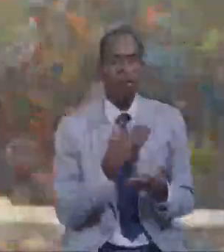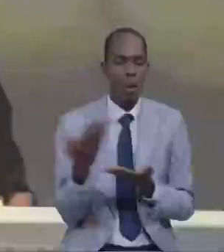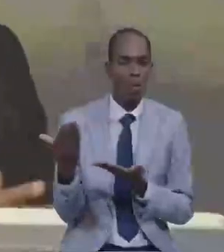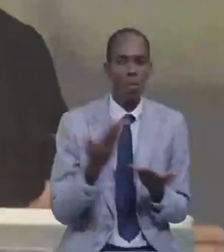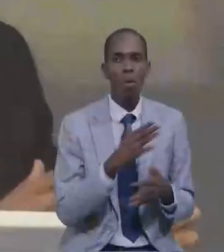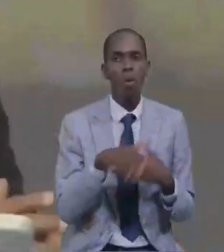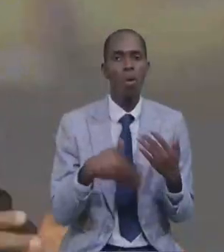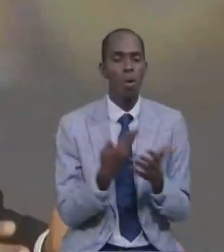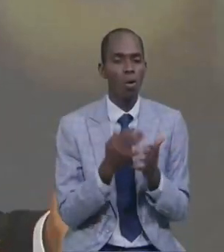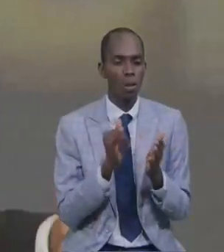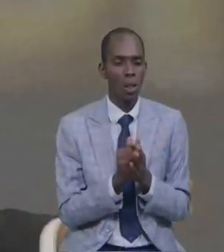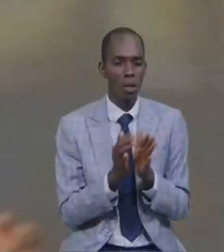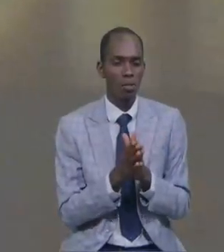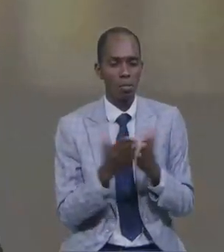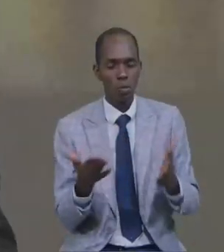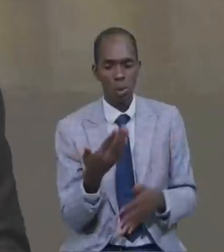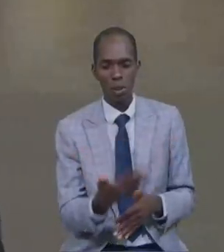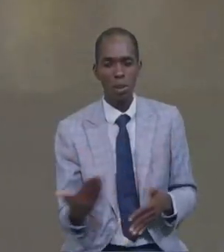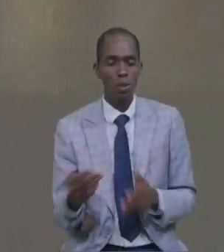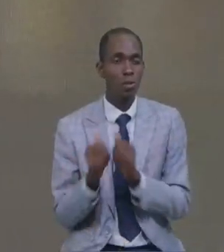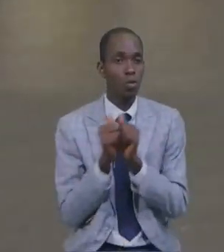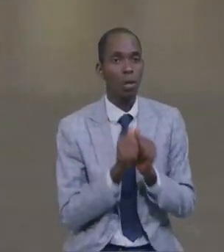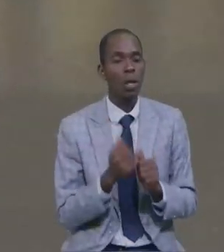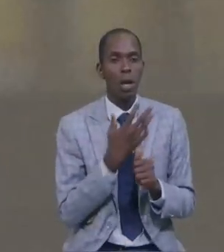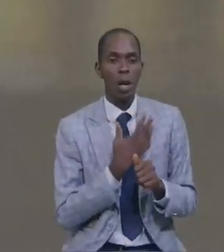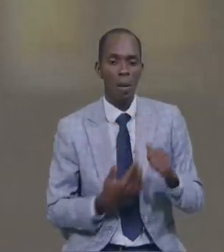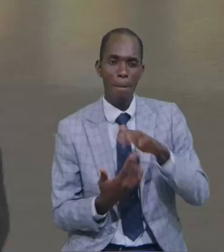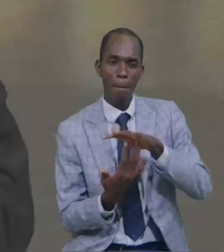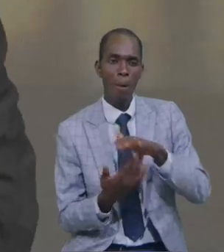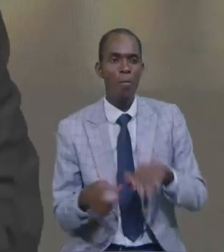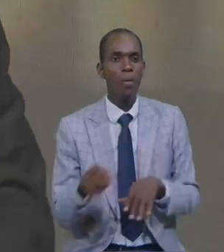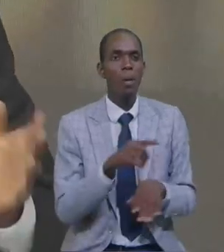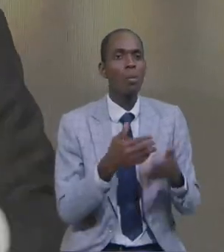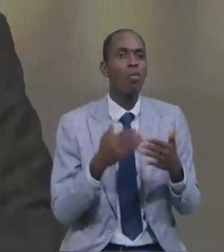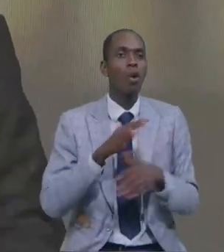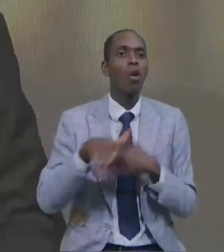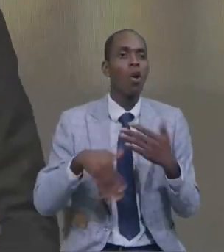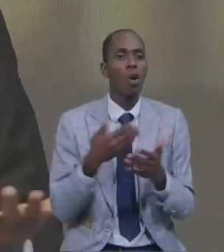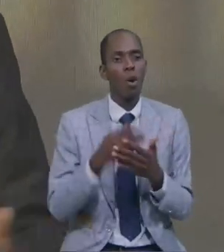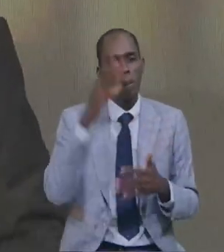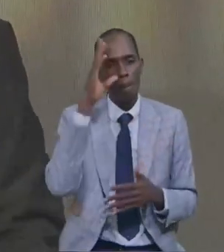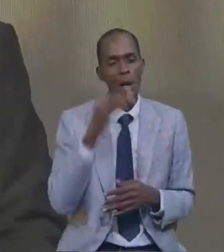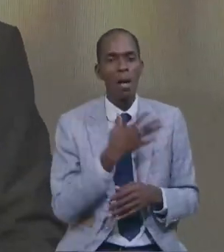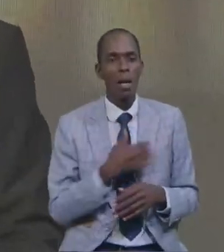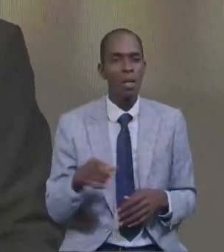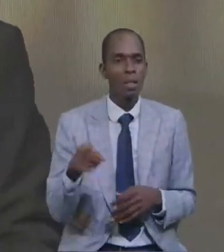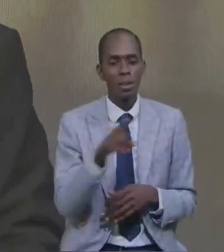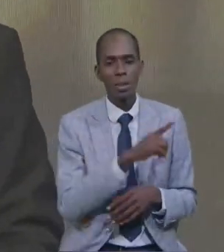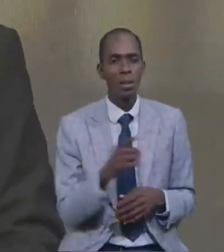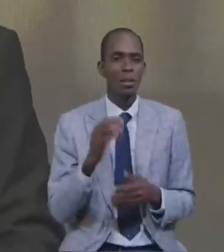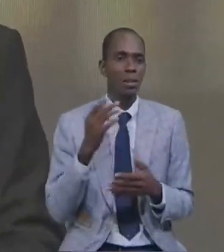devant tous les hommes. Et on en estima la valeur à 150 000 pièces